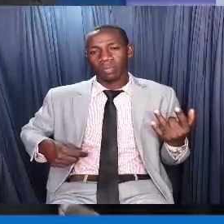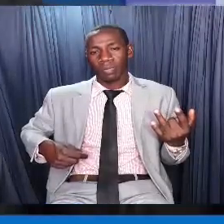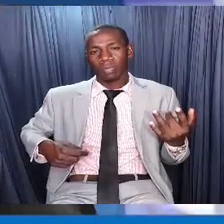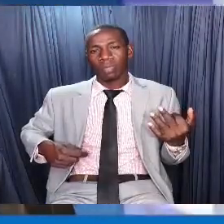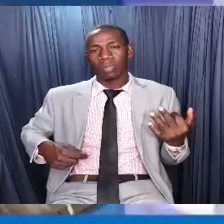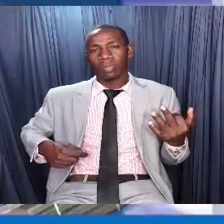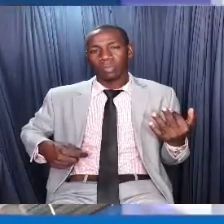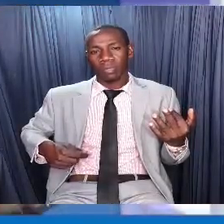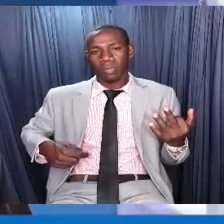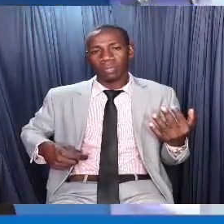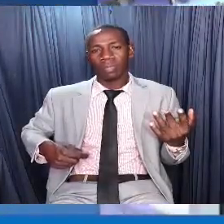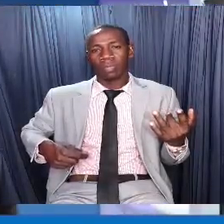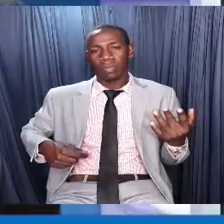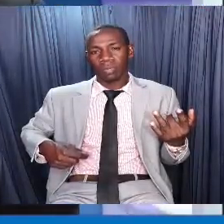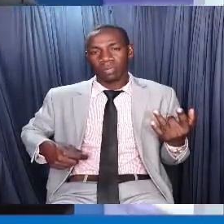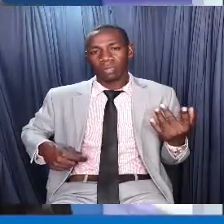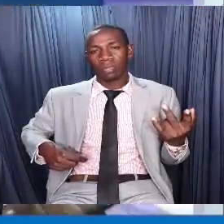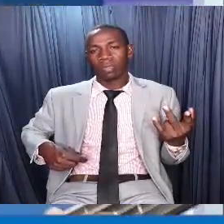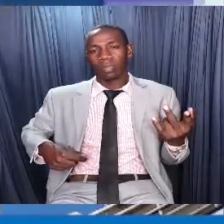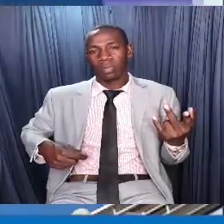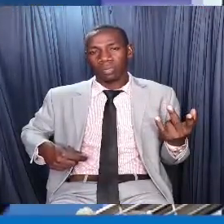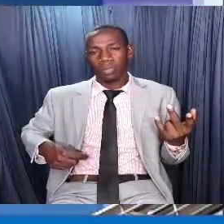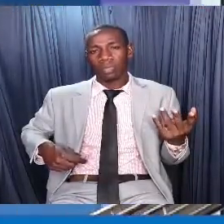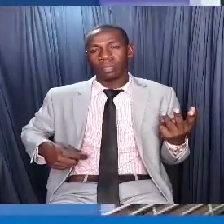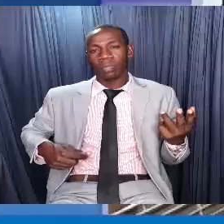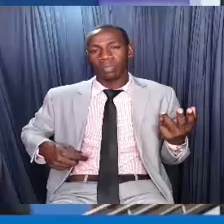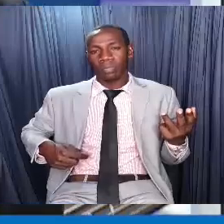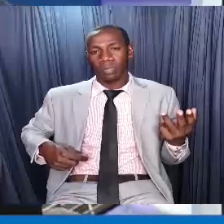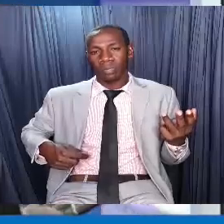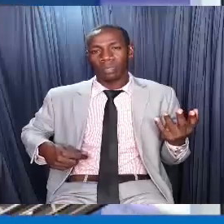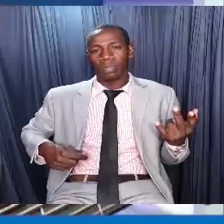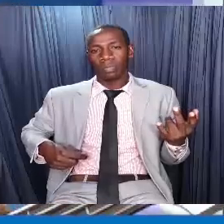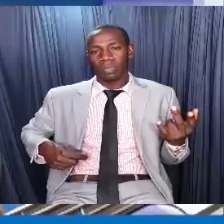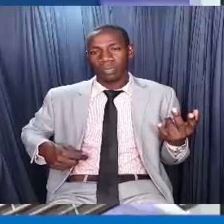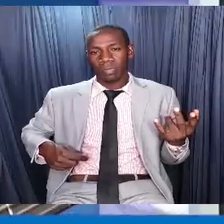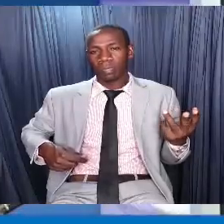Tuzidi kunyenyekea. Ili akaweze kutuinua.